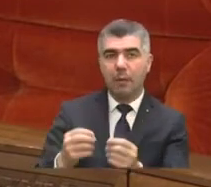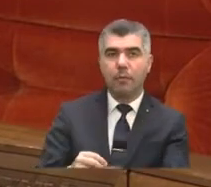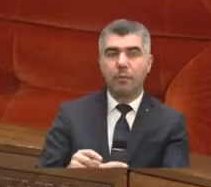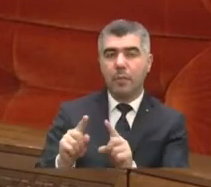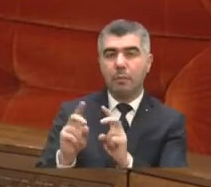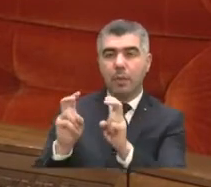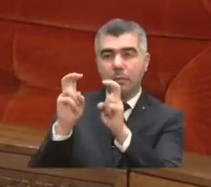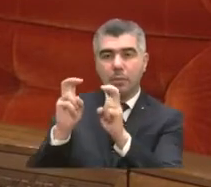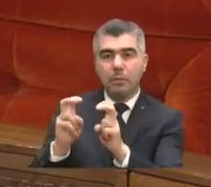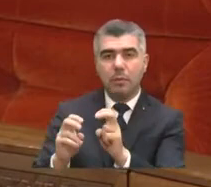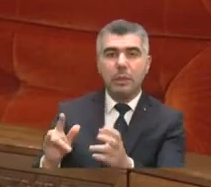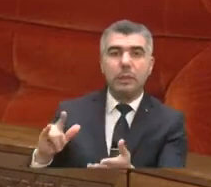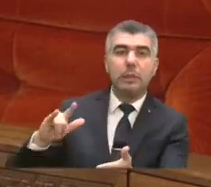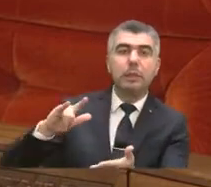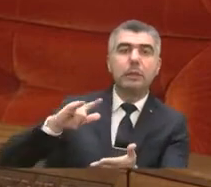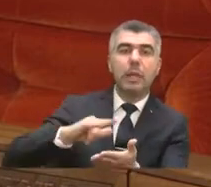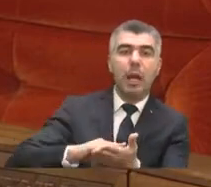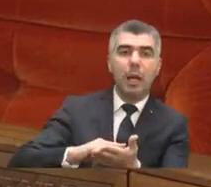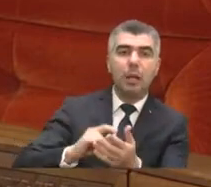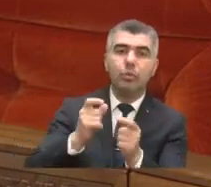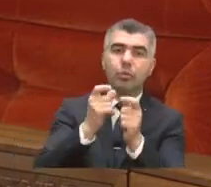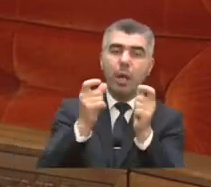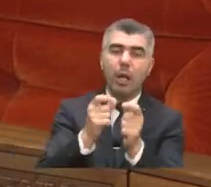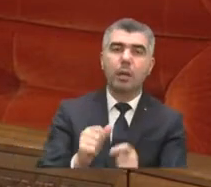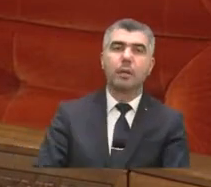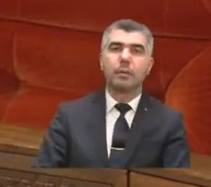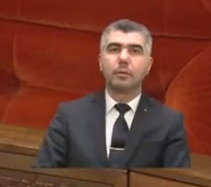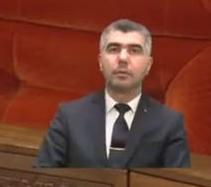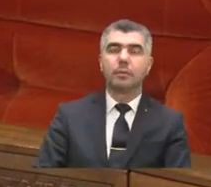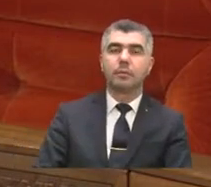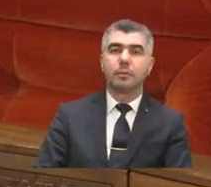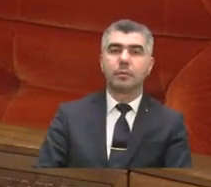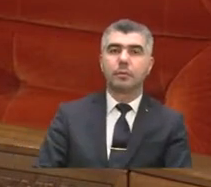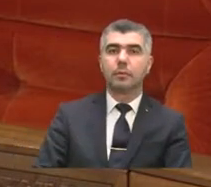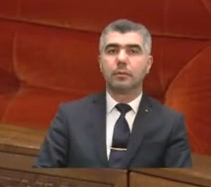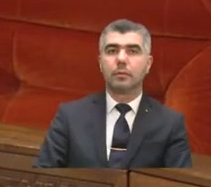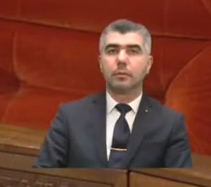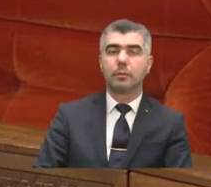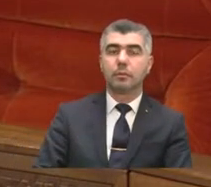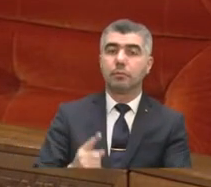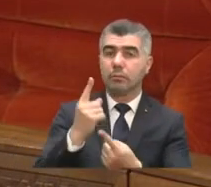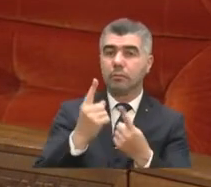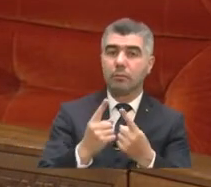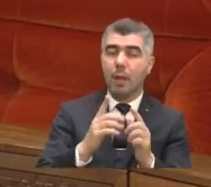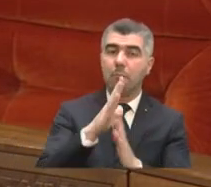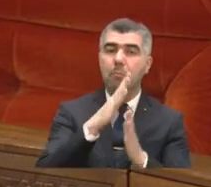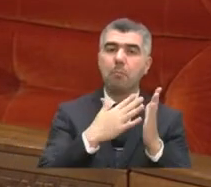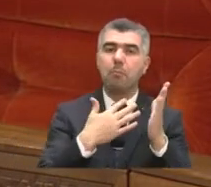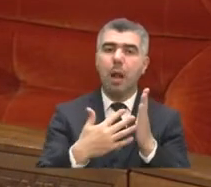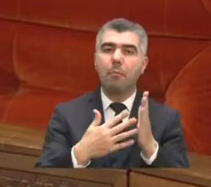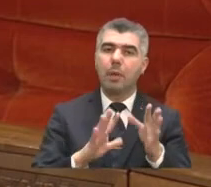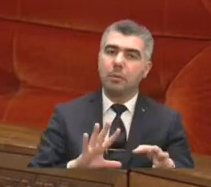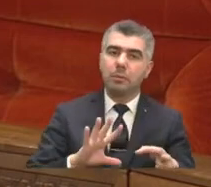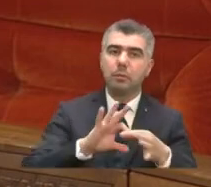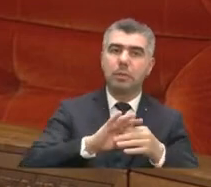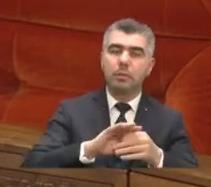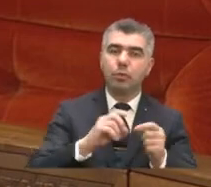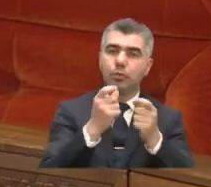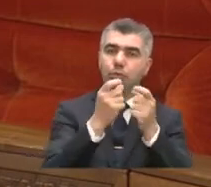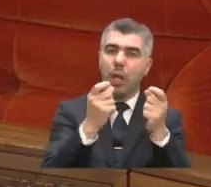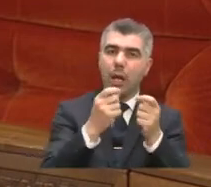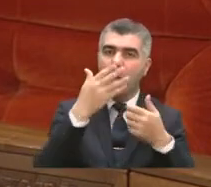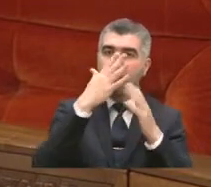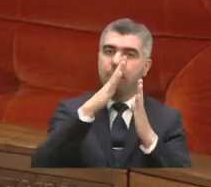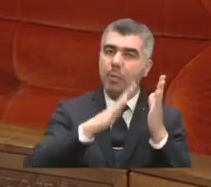تقلصت عدد الطائرات ديال الشركة. في إطار العقد البرنامج اللي مضاته الحكومة مع شركة الخطوط